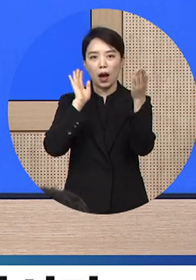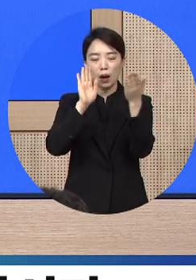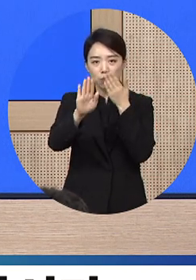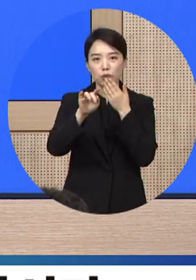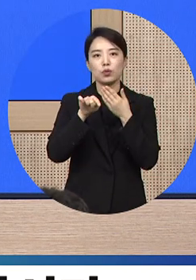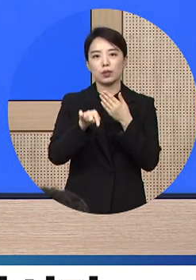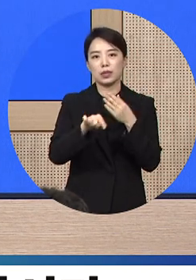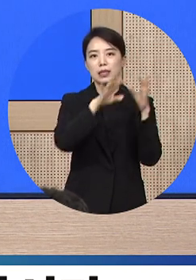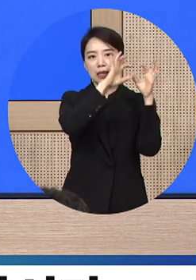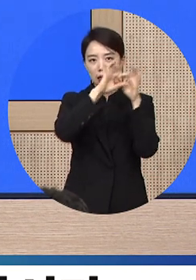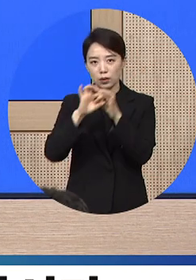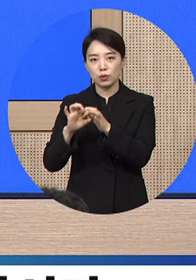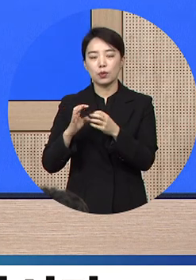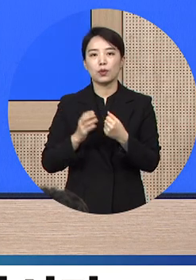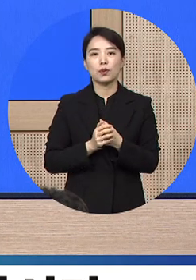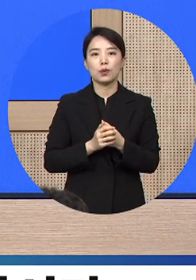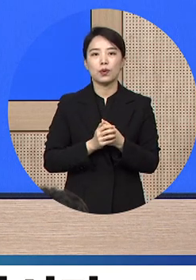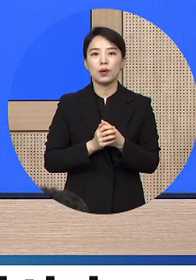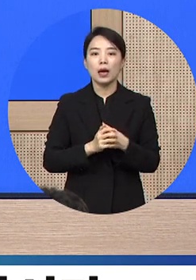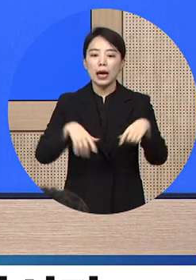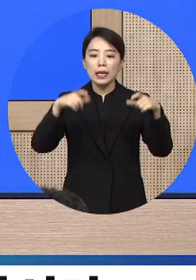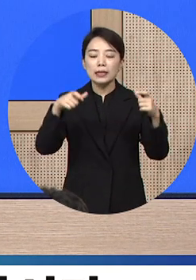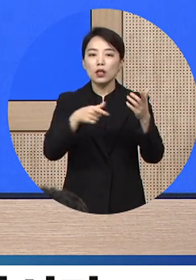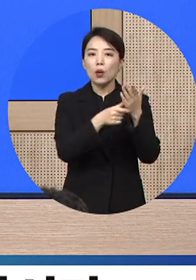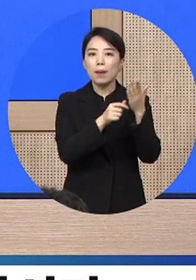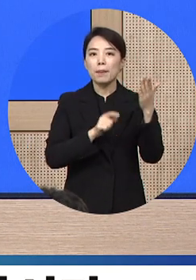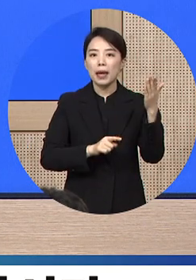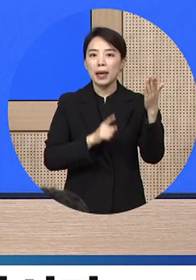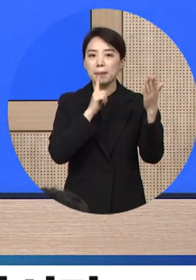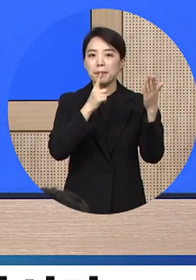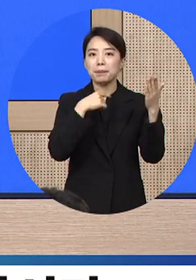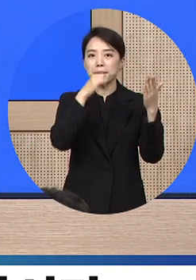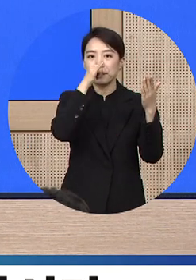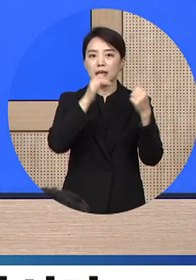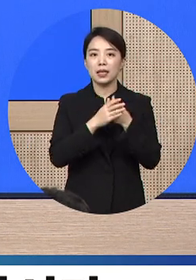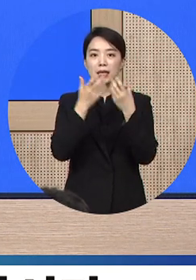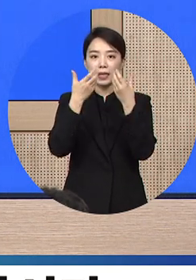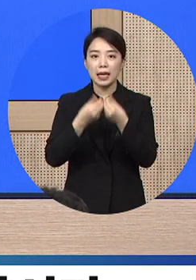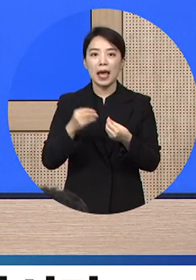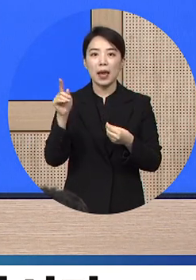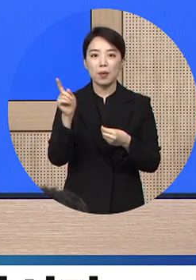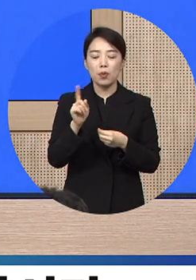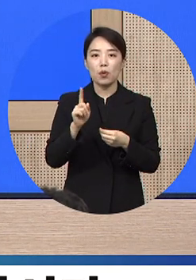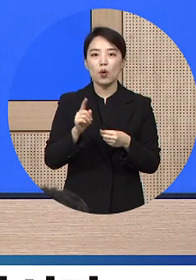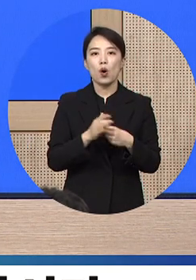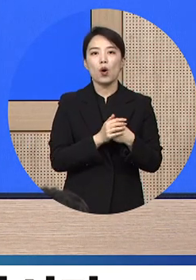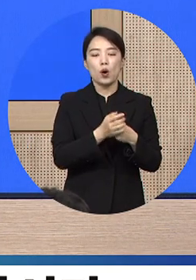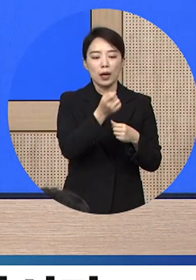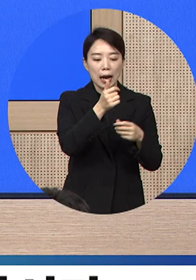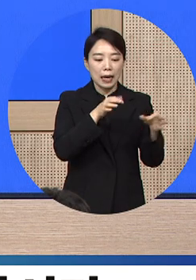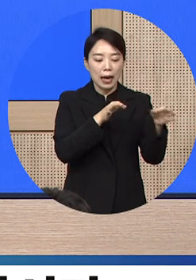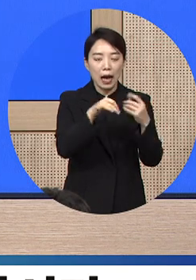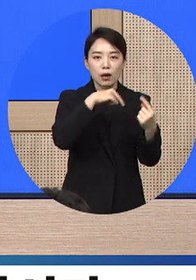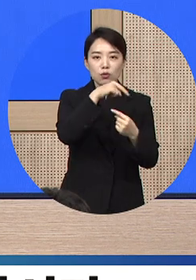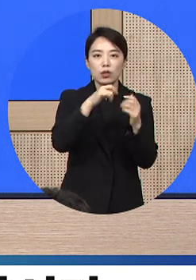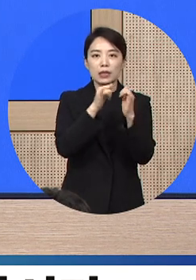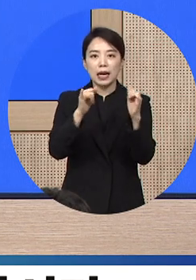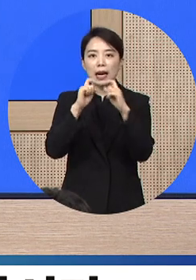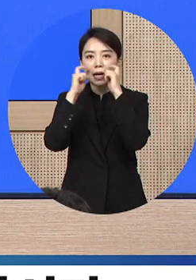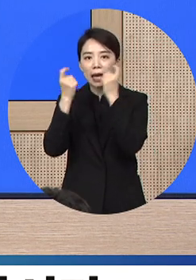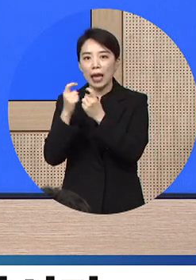유지하겠습니다. 지역 앞에 얘기를 했습니다만 예를 들면 우리 소상공인과 자영업자의